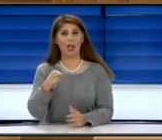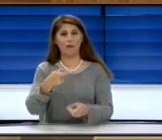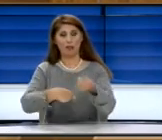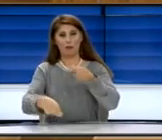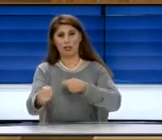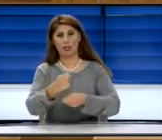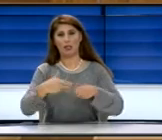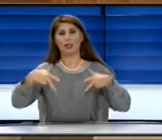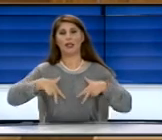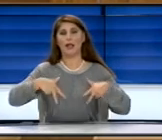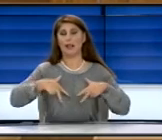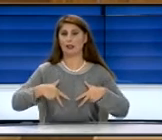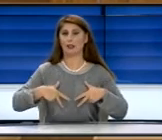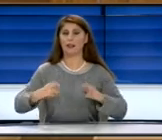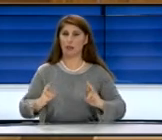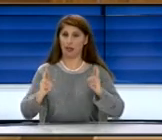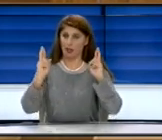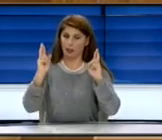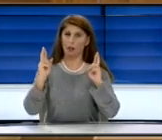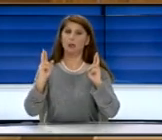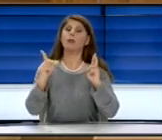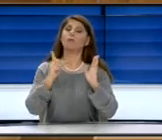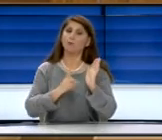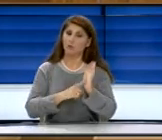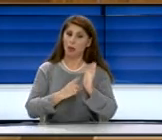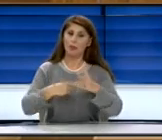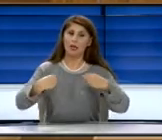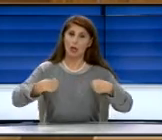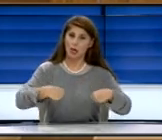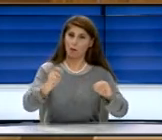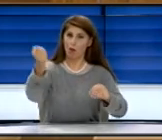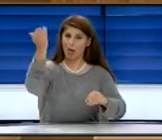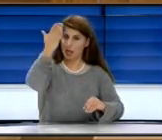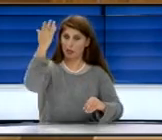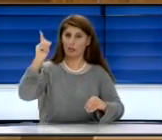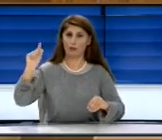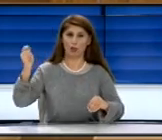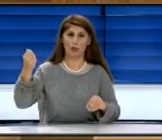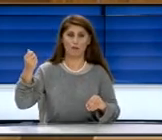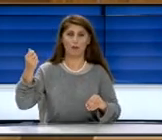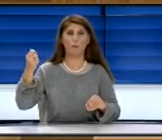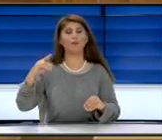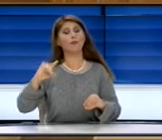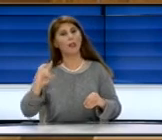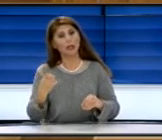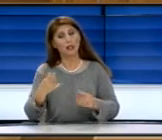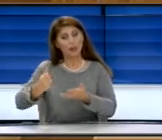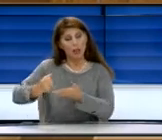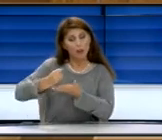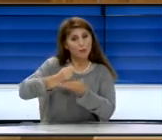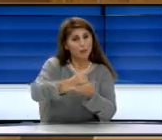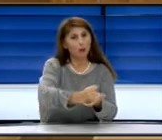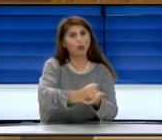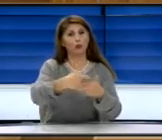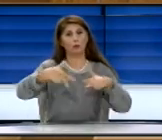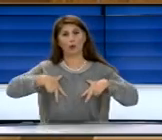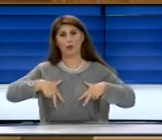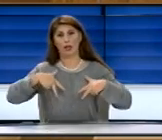επιχείρηση κρατικής ενέργειας θα πρέπει είτε να πουλάει ακριβά το ρεύμα, είτε να επιδοτείται και από τον